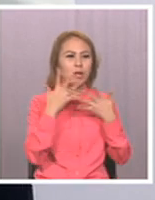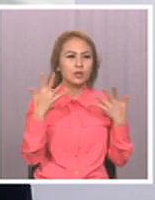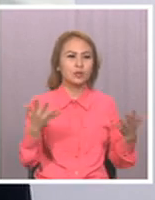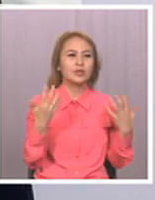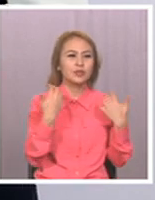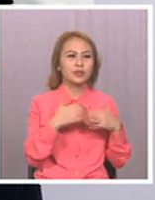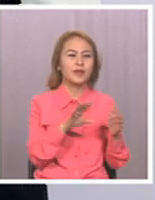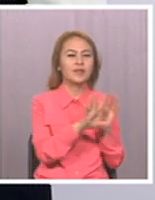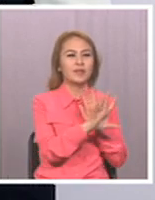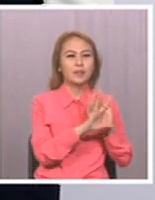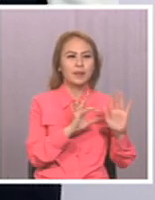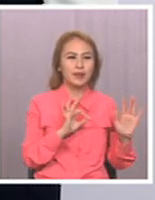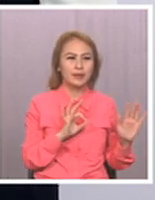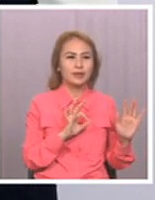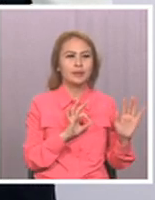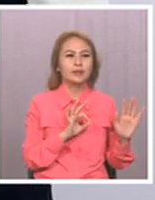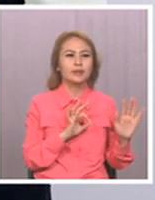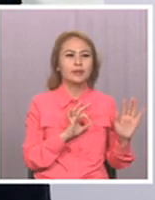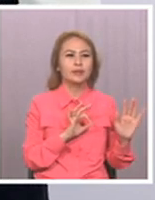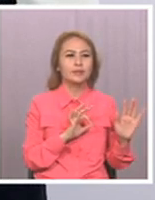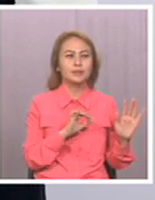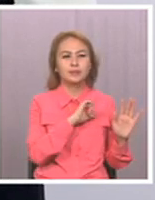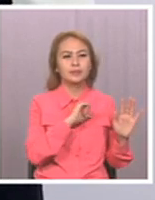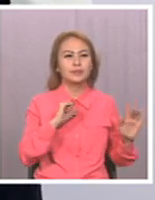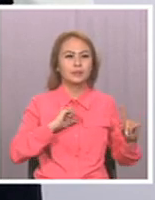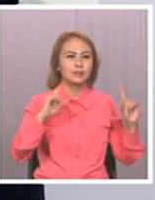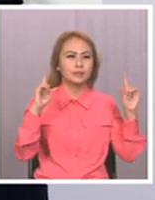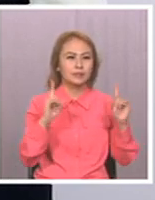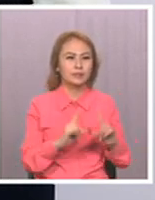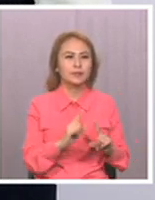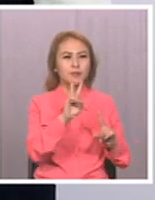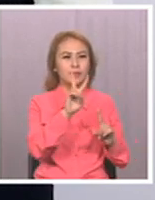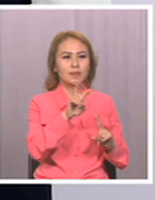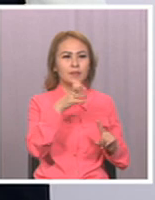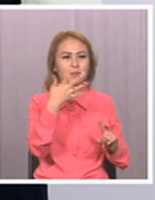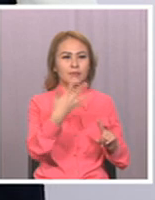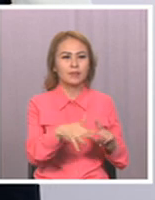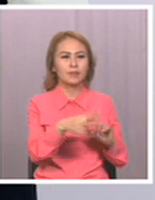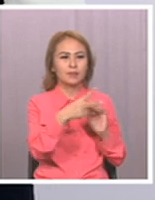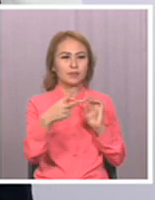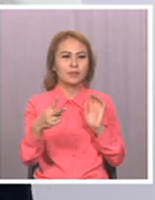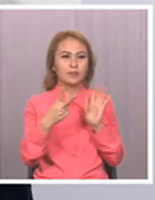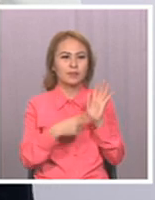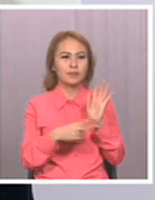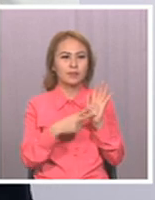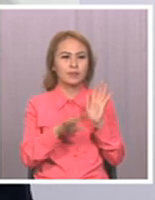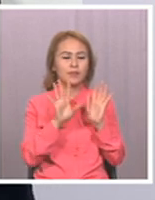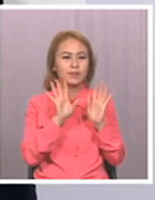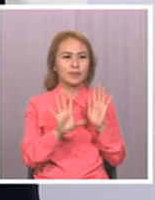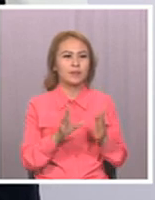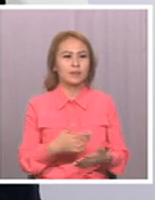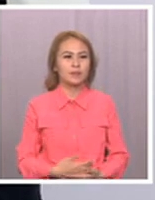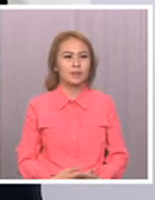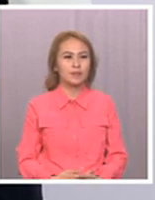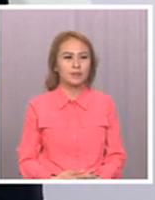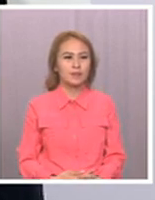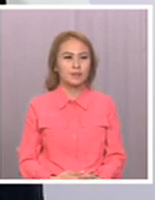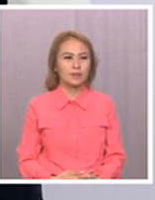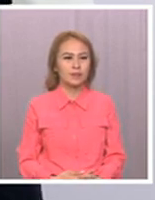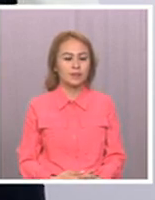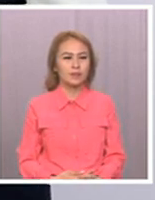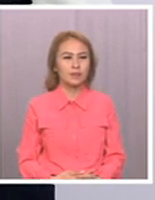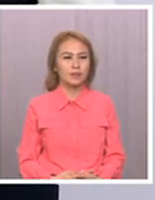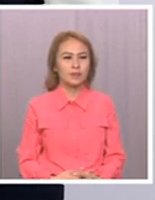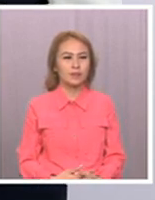325 екен, және де ең кіші мән ол 250. Осы екі санның айырмасы 75-ке тең екен,